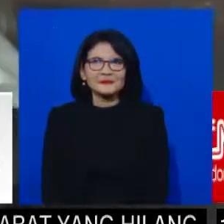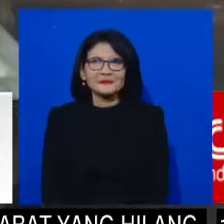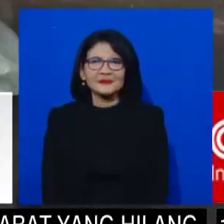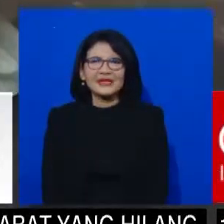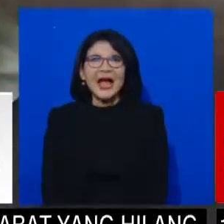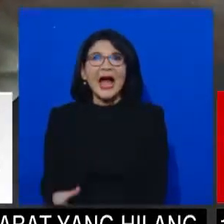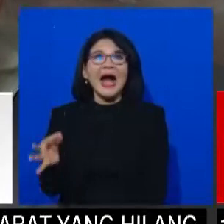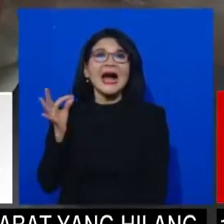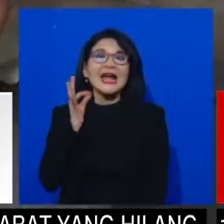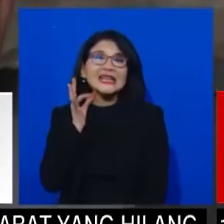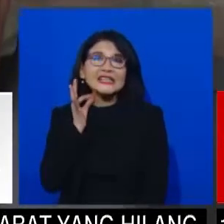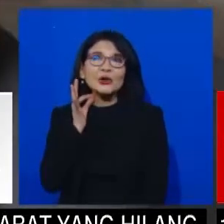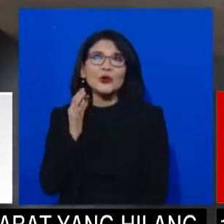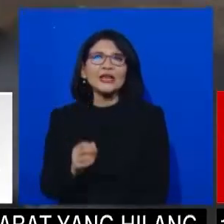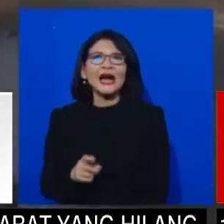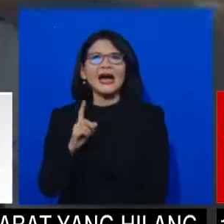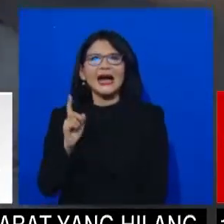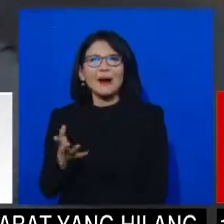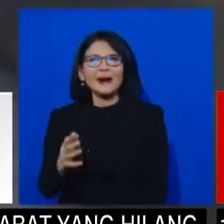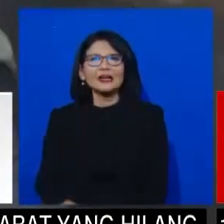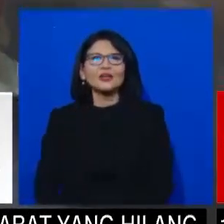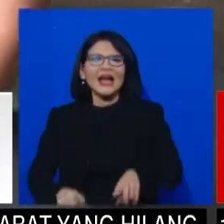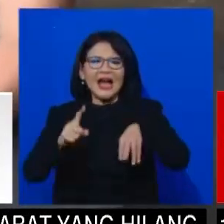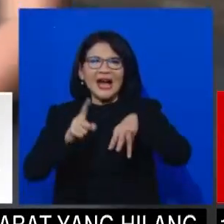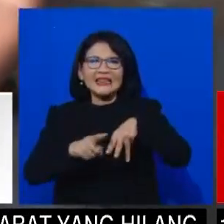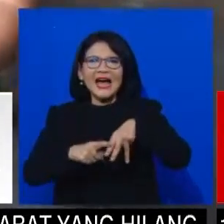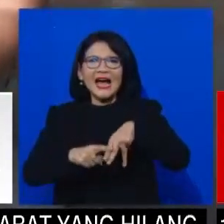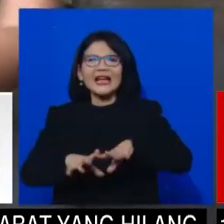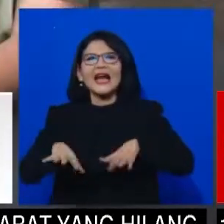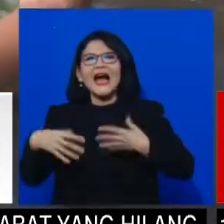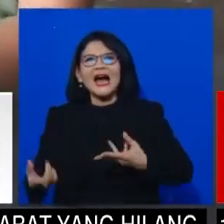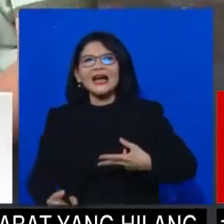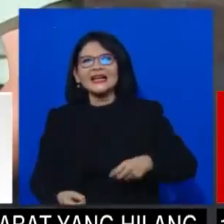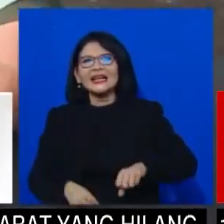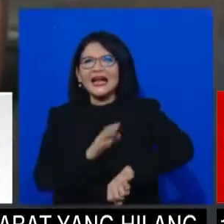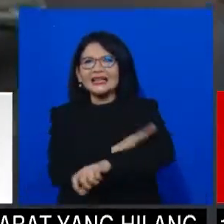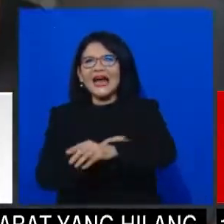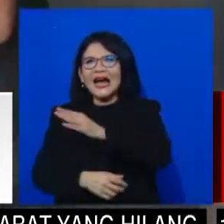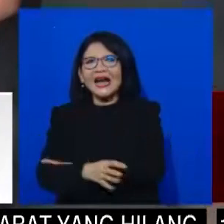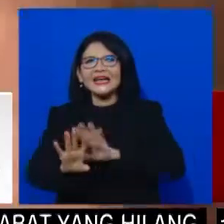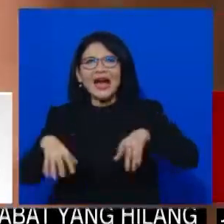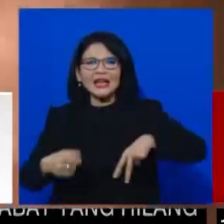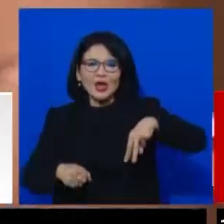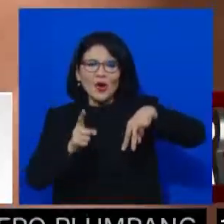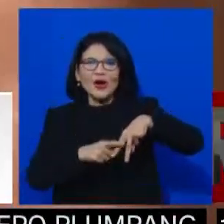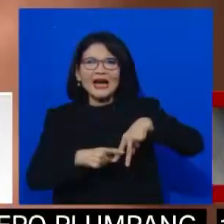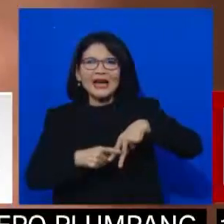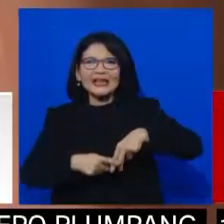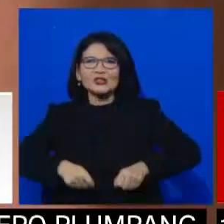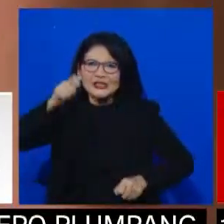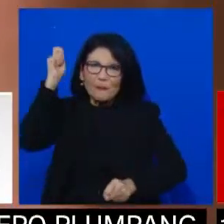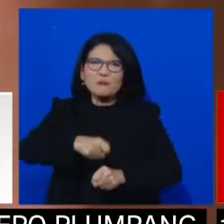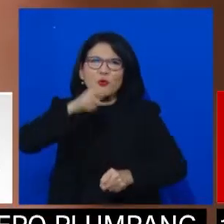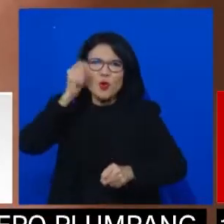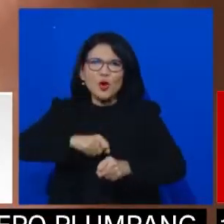Risiko pembuatan wajan baja manual memang tidak jauh-jauh dari tangan atau kaki terpukul palu. Aduh, ini biru dikit.